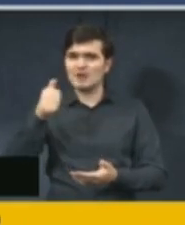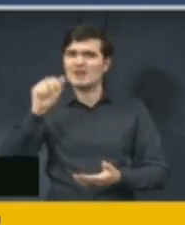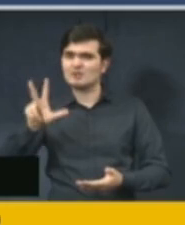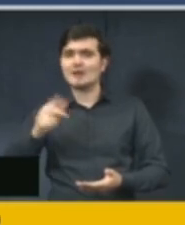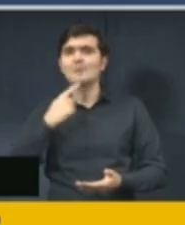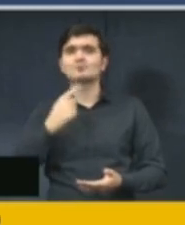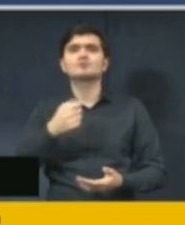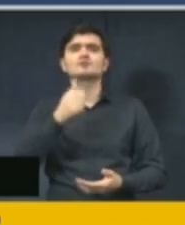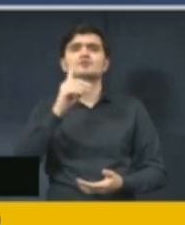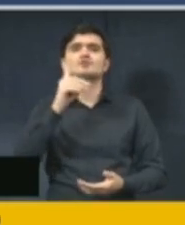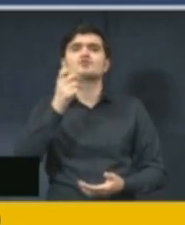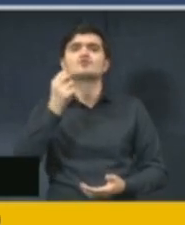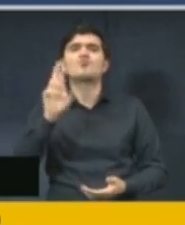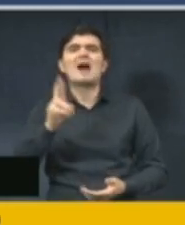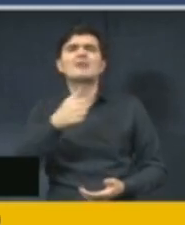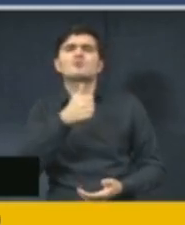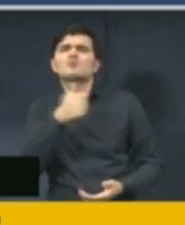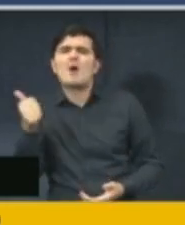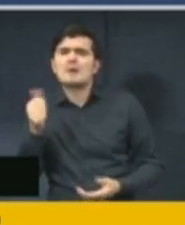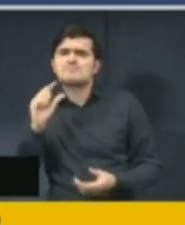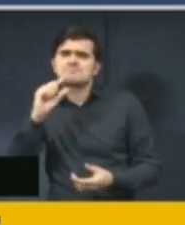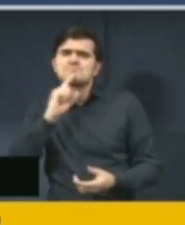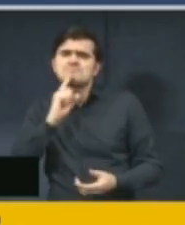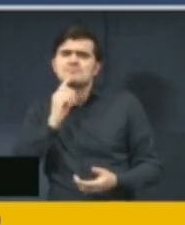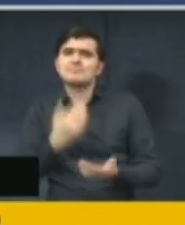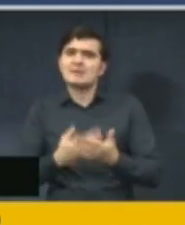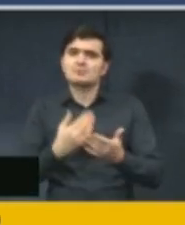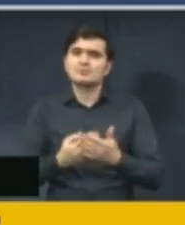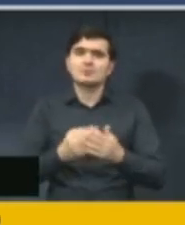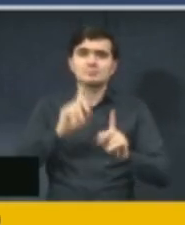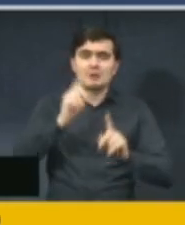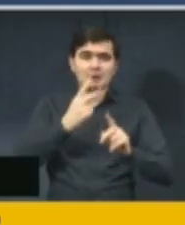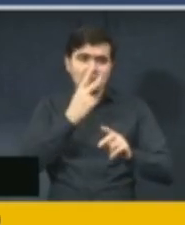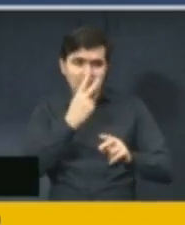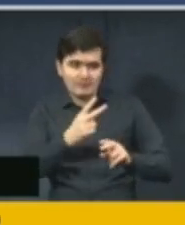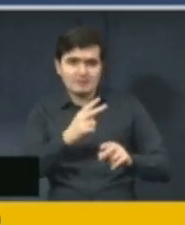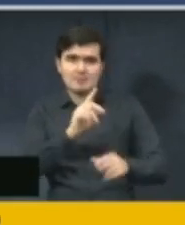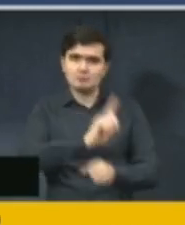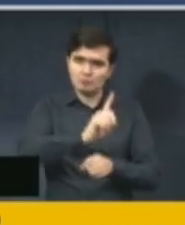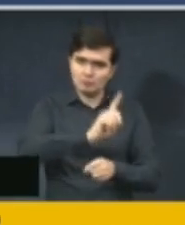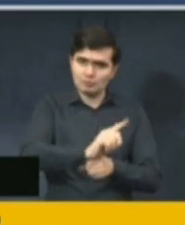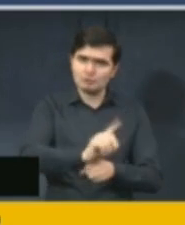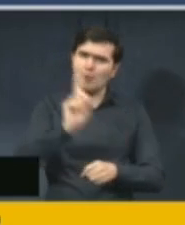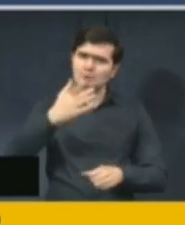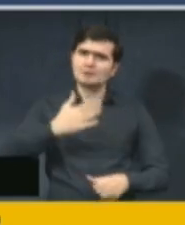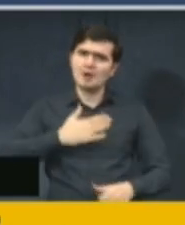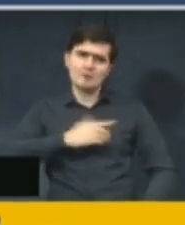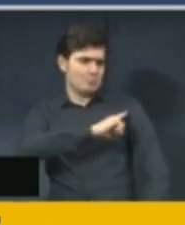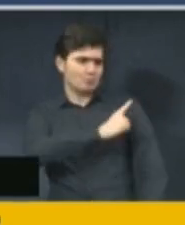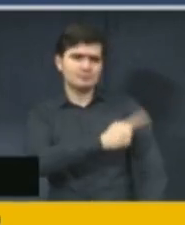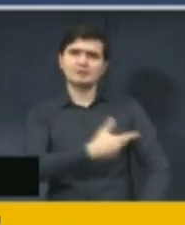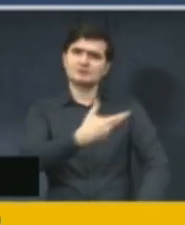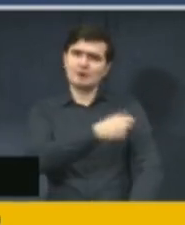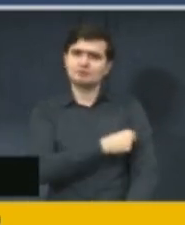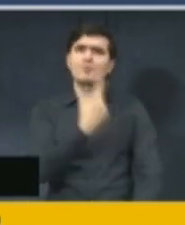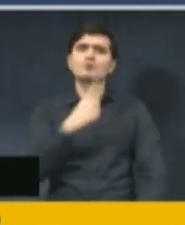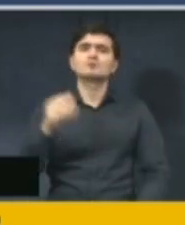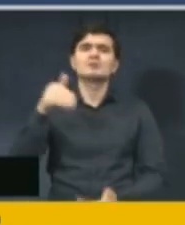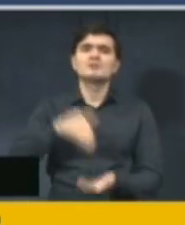771.663. Spun doar pentru că, așa cum arată lucrurile și vom avea o capacitate de vaccinare de 100.000 de